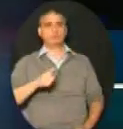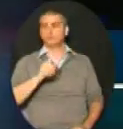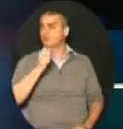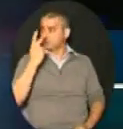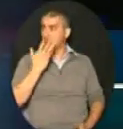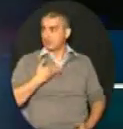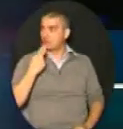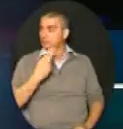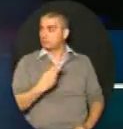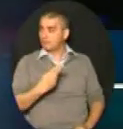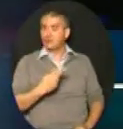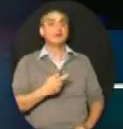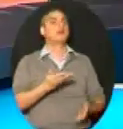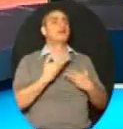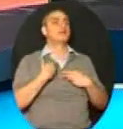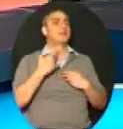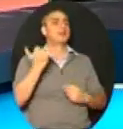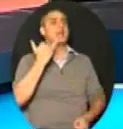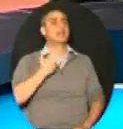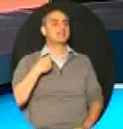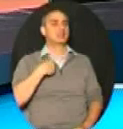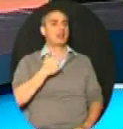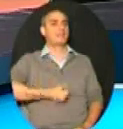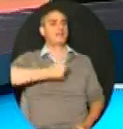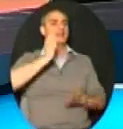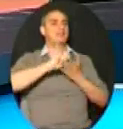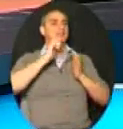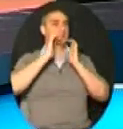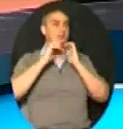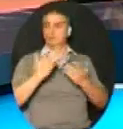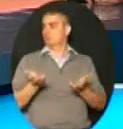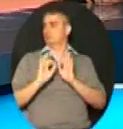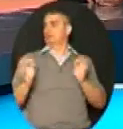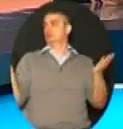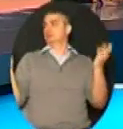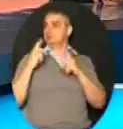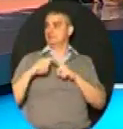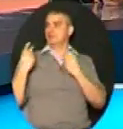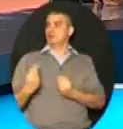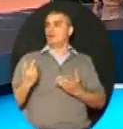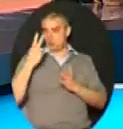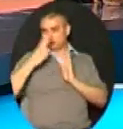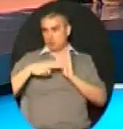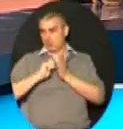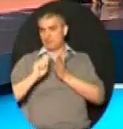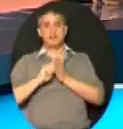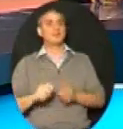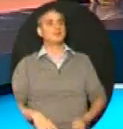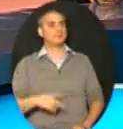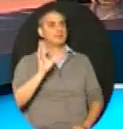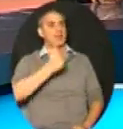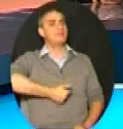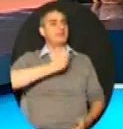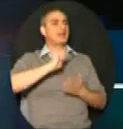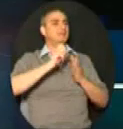האם קיבלת תשובה. קיבלתי, התקשר אליי מנכ״ל משרד התקשורת. סימן שקוראים את המכתב. כן, על מנכ״ל